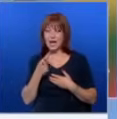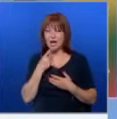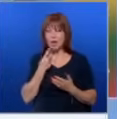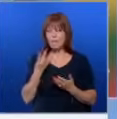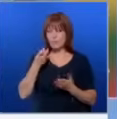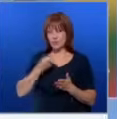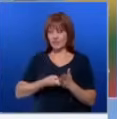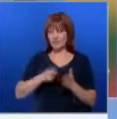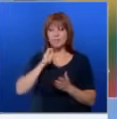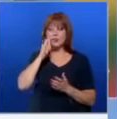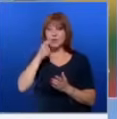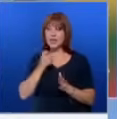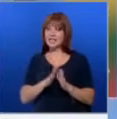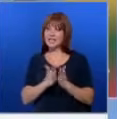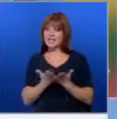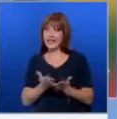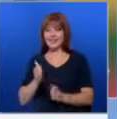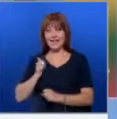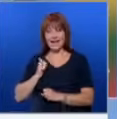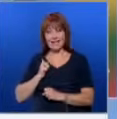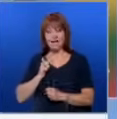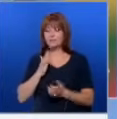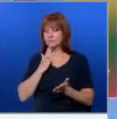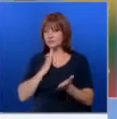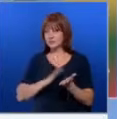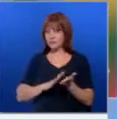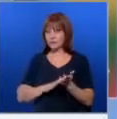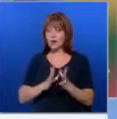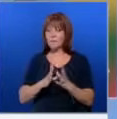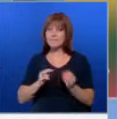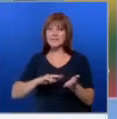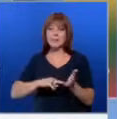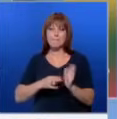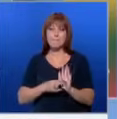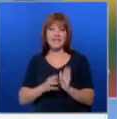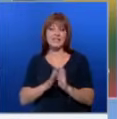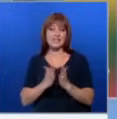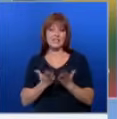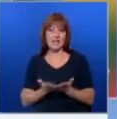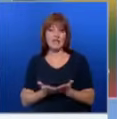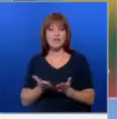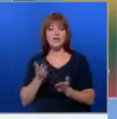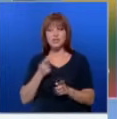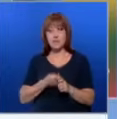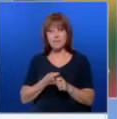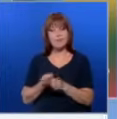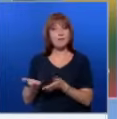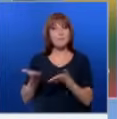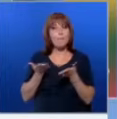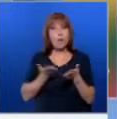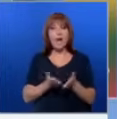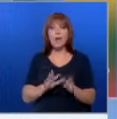Препотвърдихме, че Украина ще стане член на НАТО и се договорихме да няма изискване за план за действие за членство. Казахме ясно, че ще отправим покана